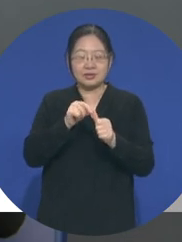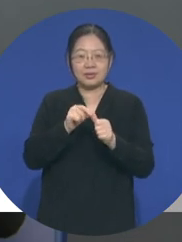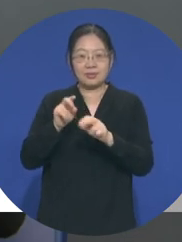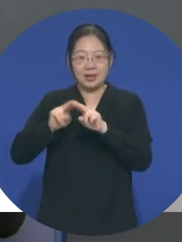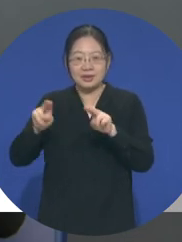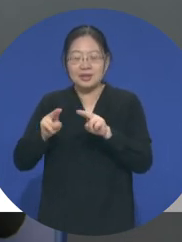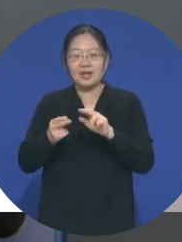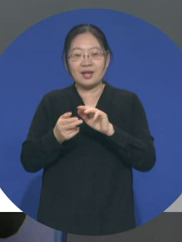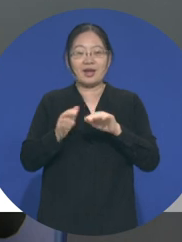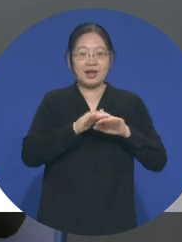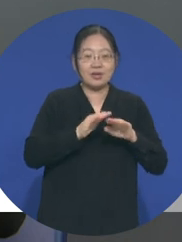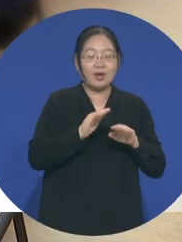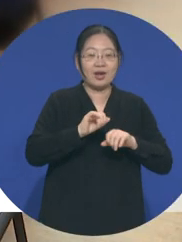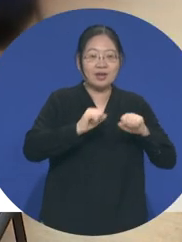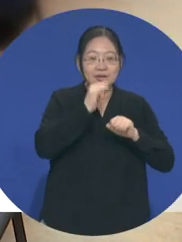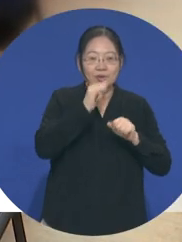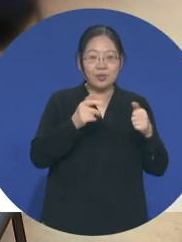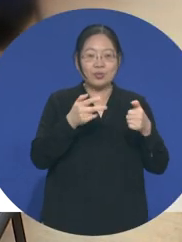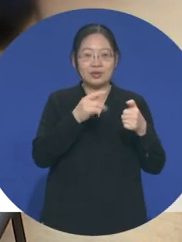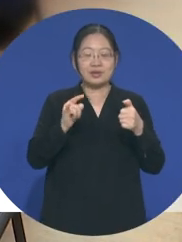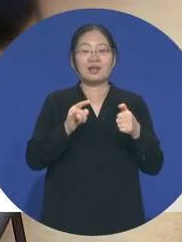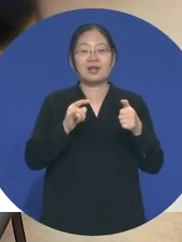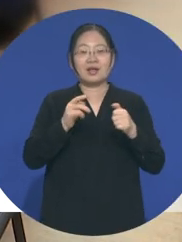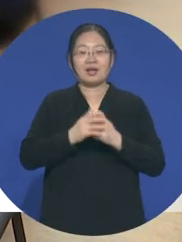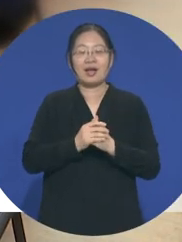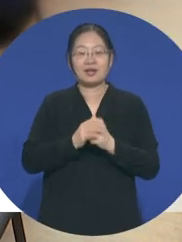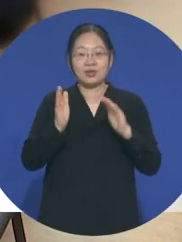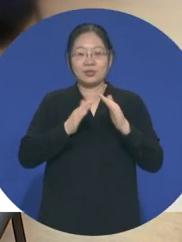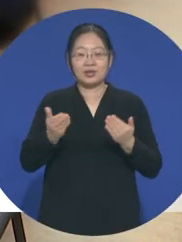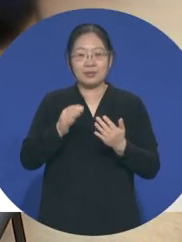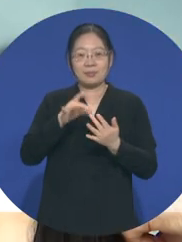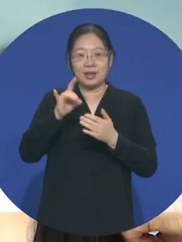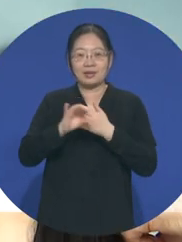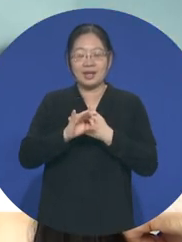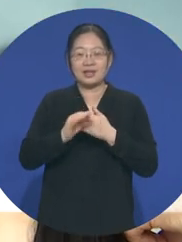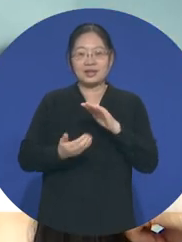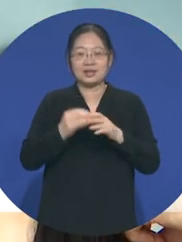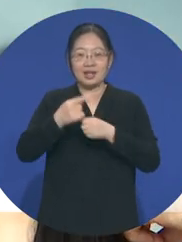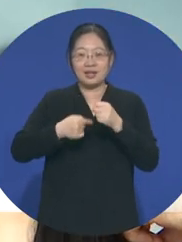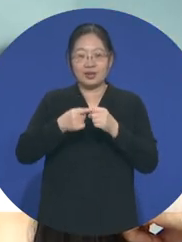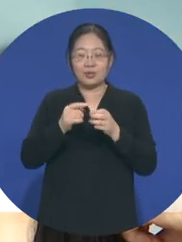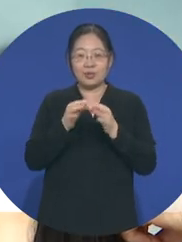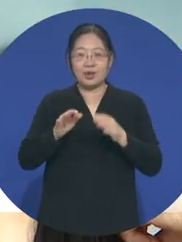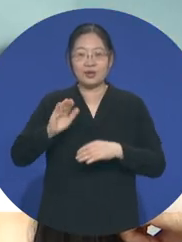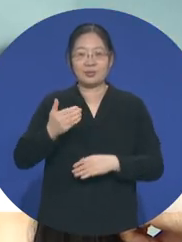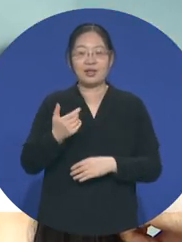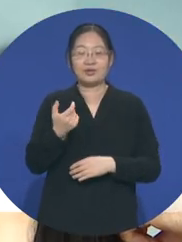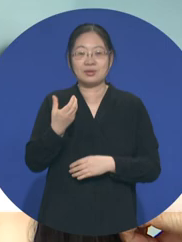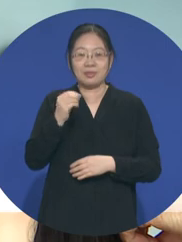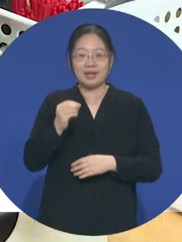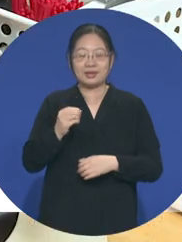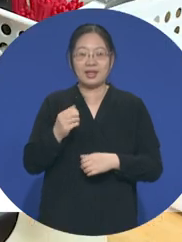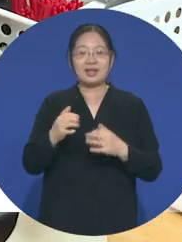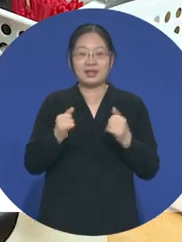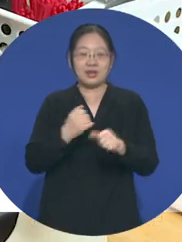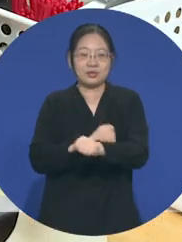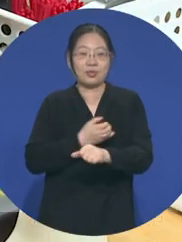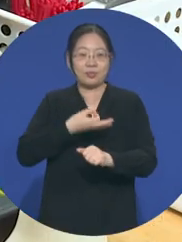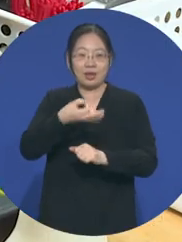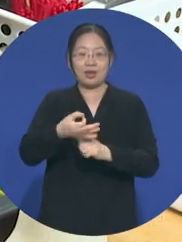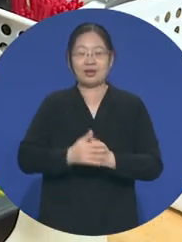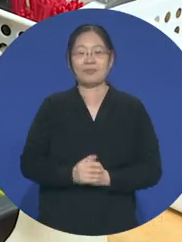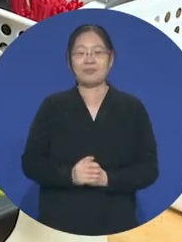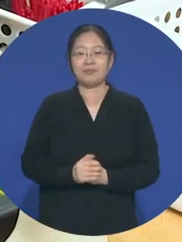선제 대응하는 것으로 50대를 정규직으로 채용하는 사업주에게 최대 1년간 960만 원의 인건비를 지원하는